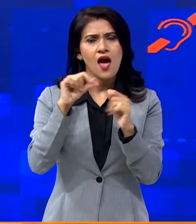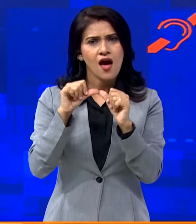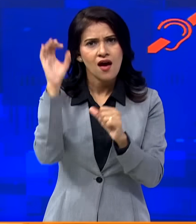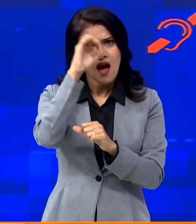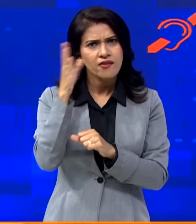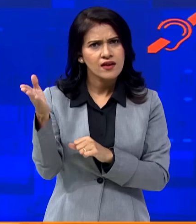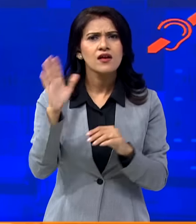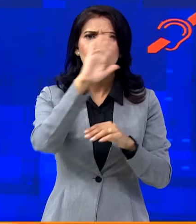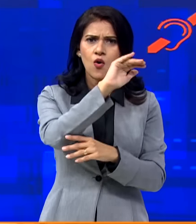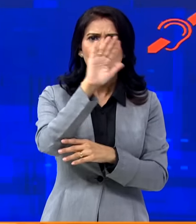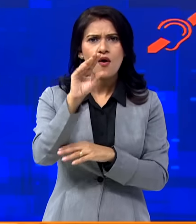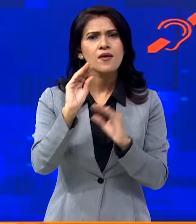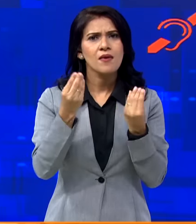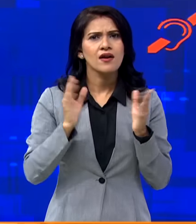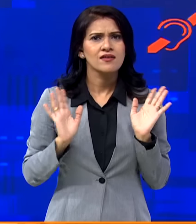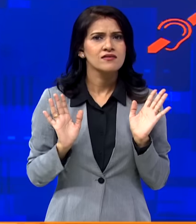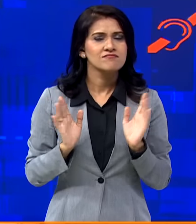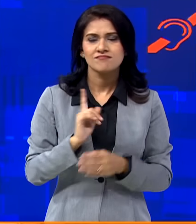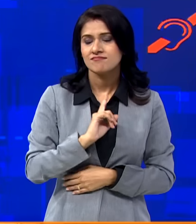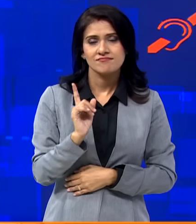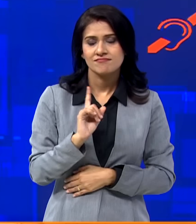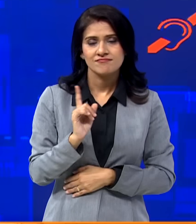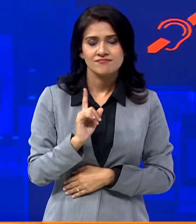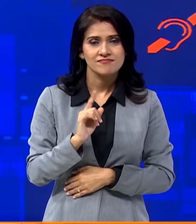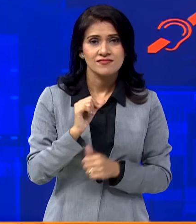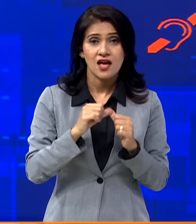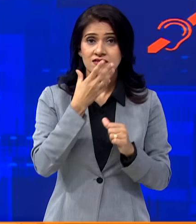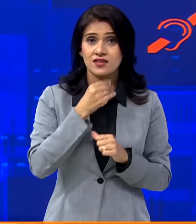जी माथा देख के टीका लगाया जाता